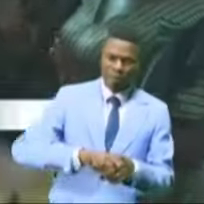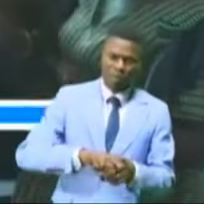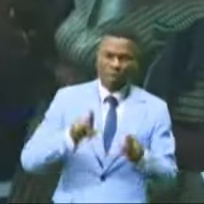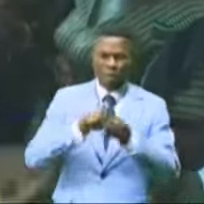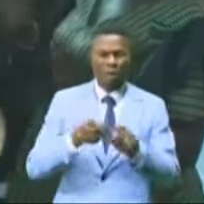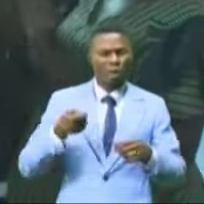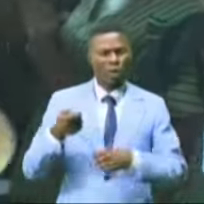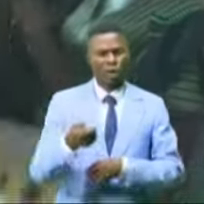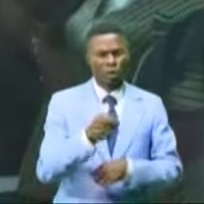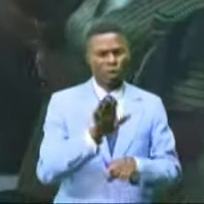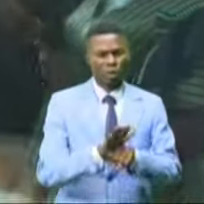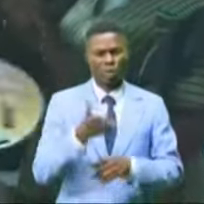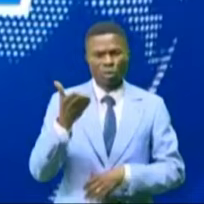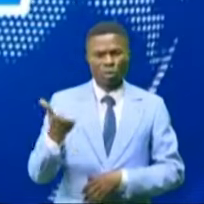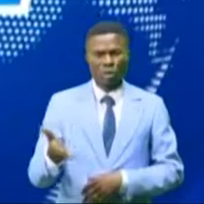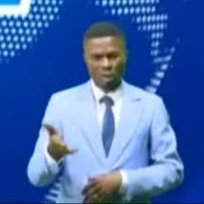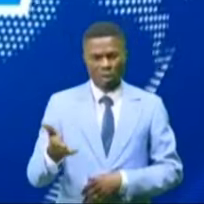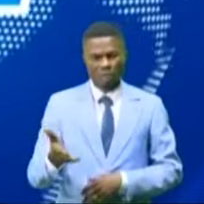des massacres.